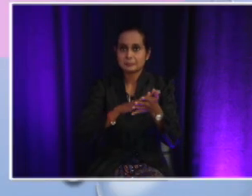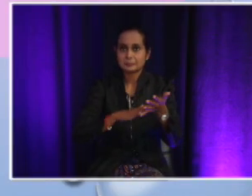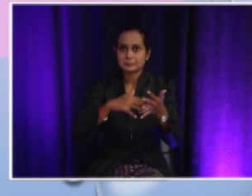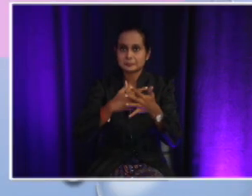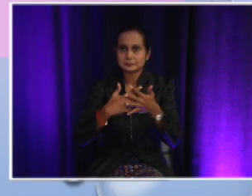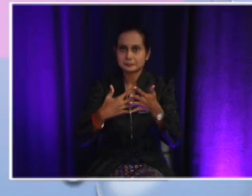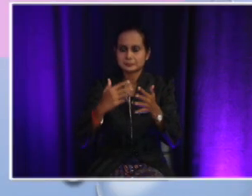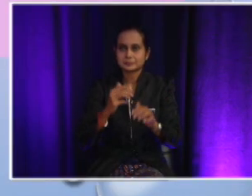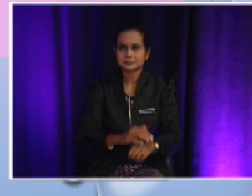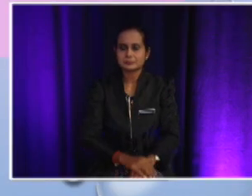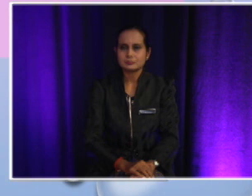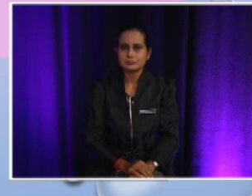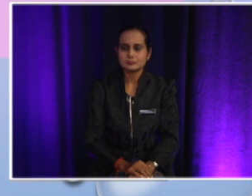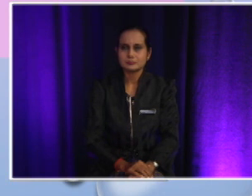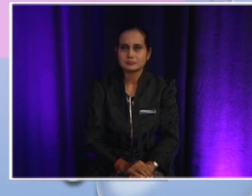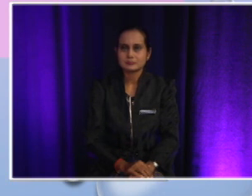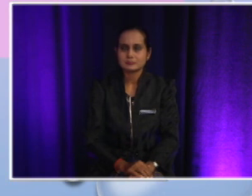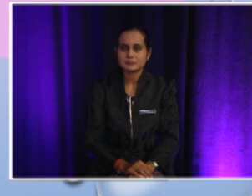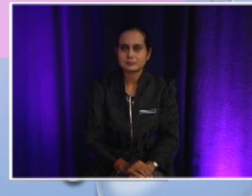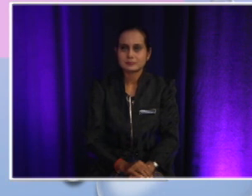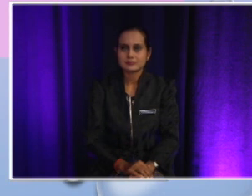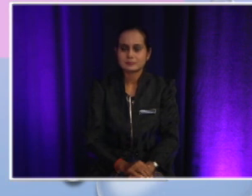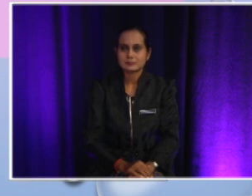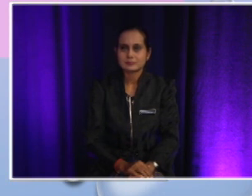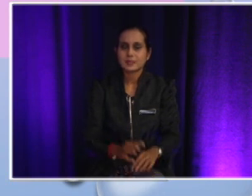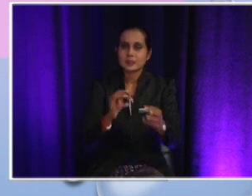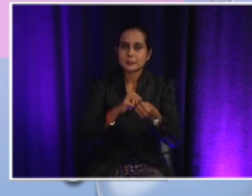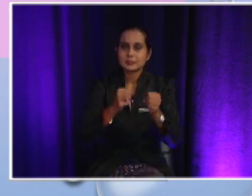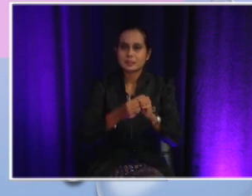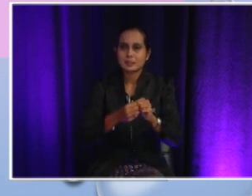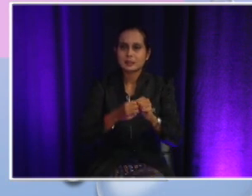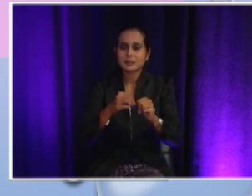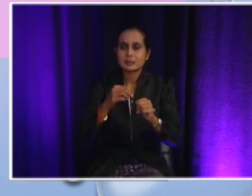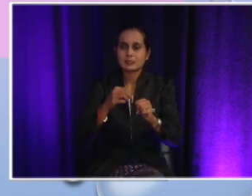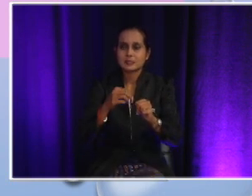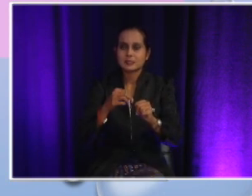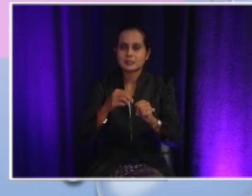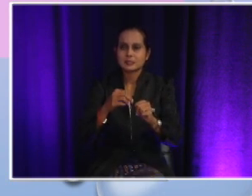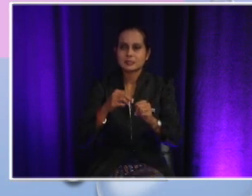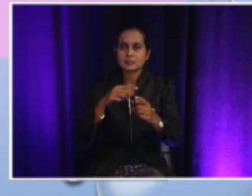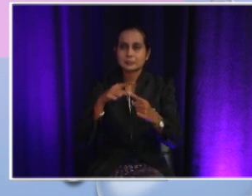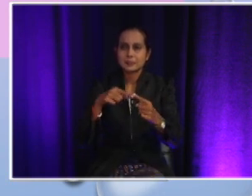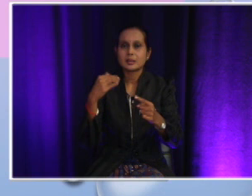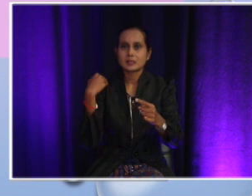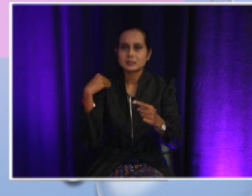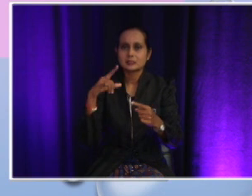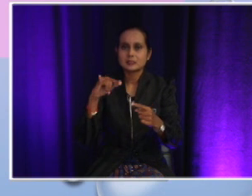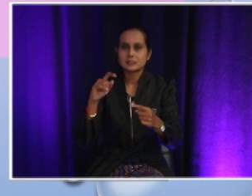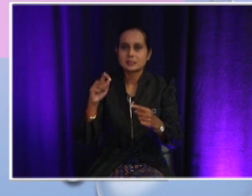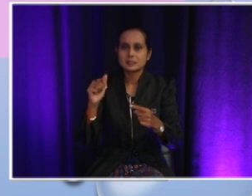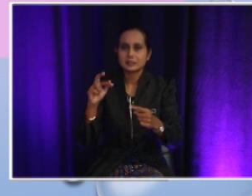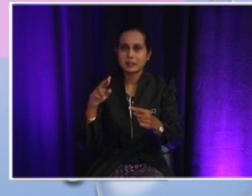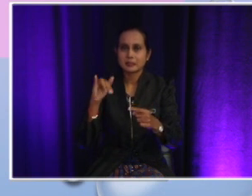yang dalam jadual, masalah yang dihadapi bila dibina lita begini. Okey, disusun